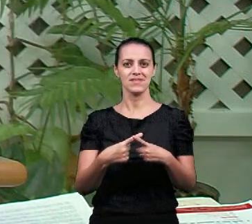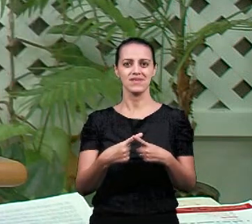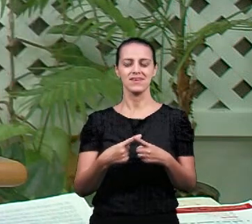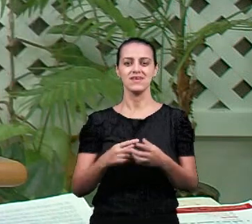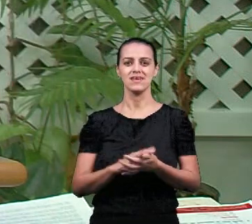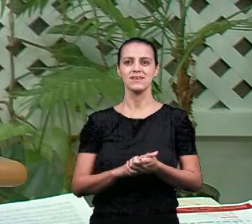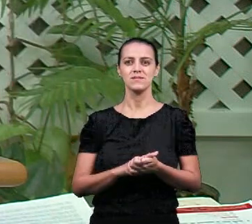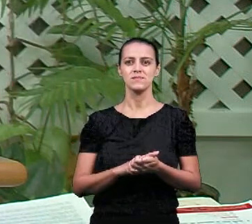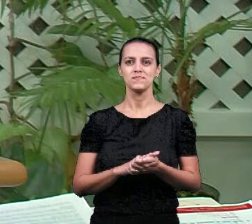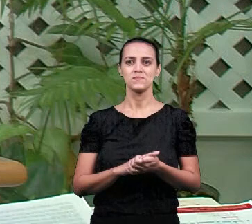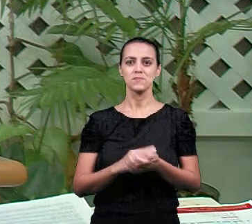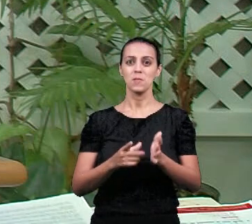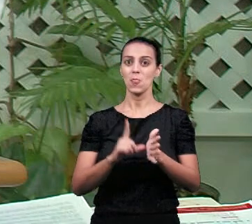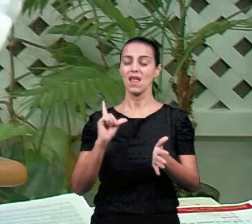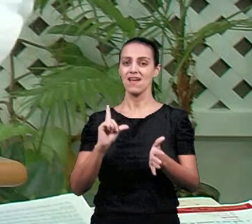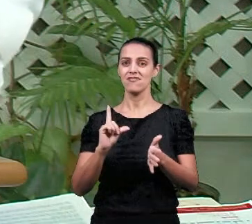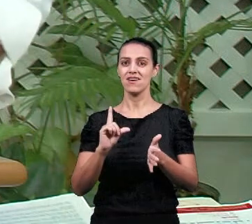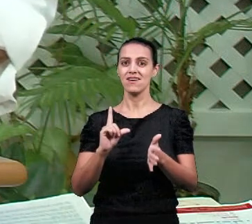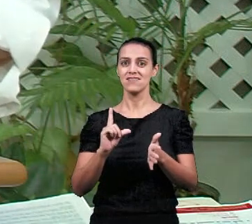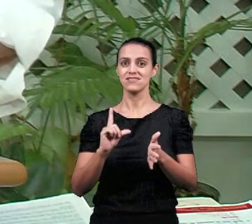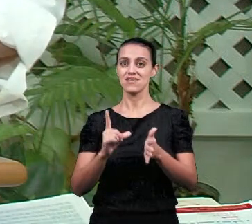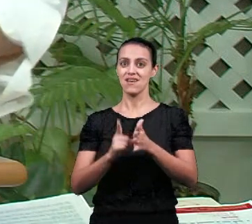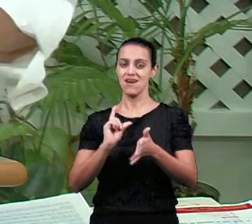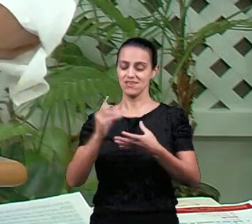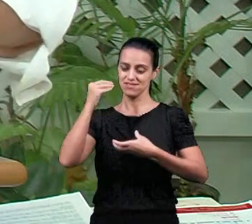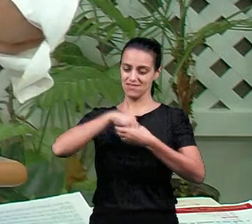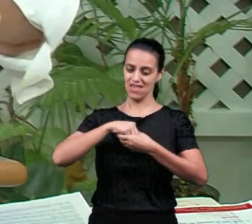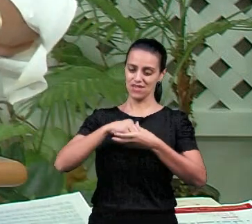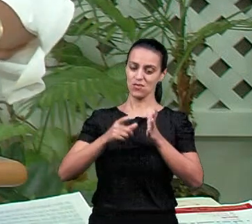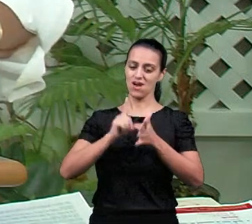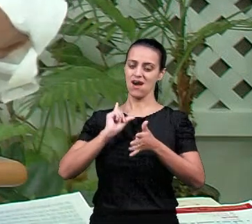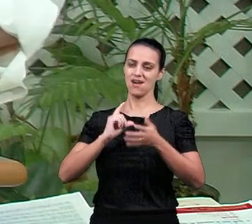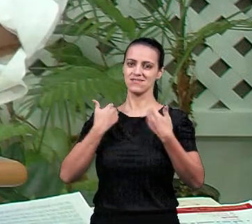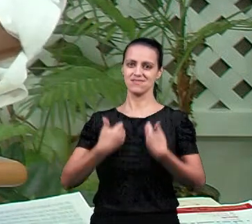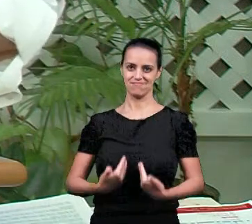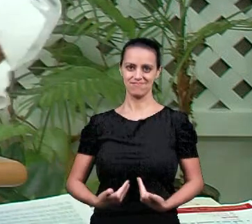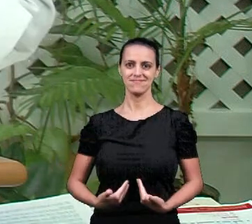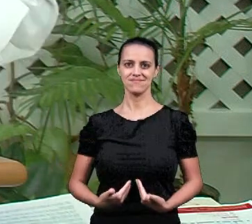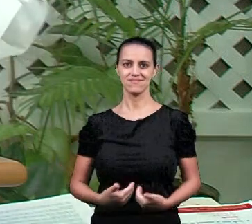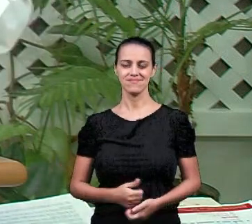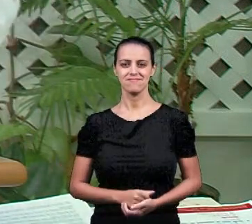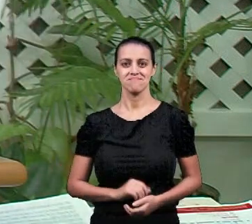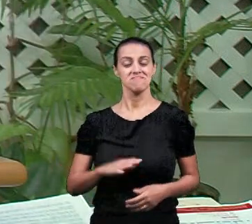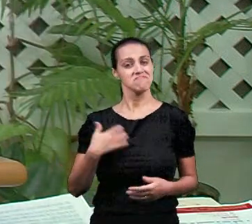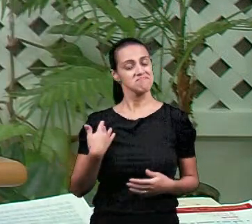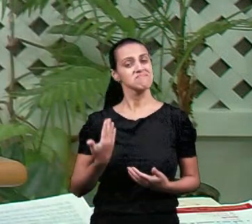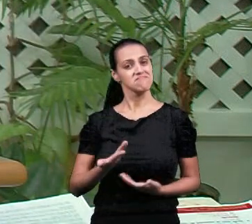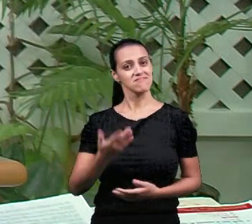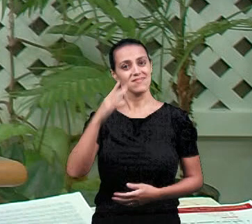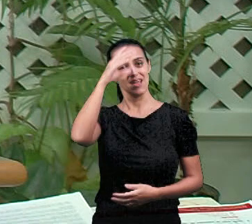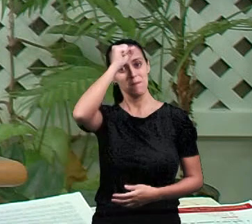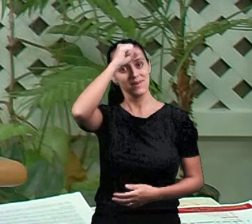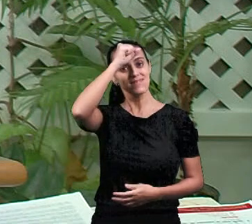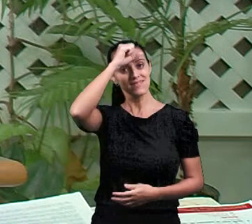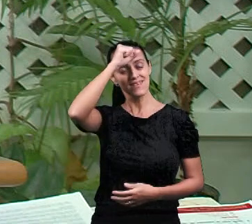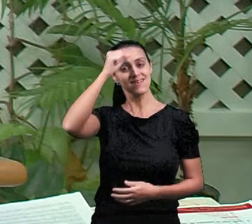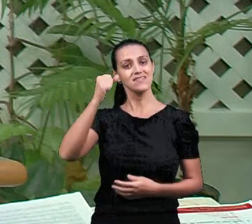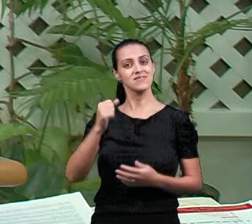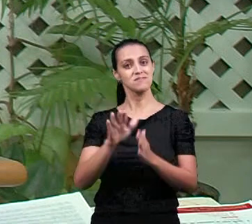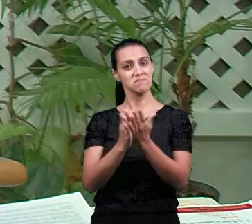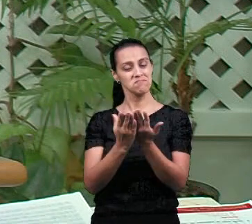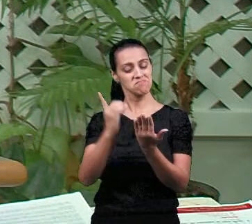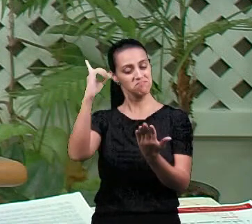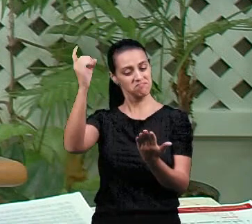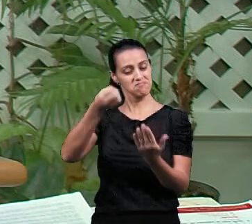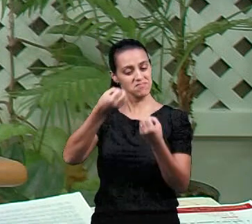anticipe la guérison physique. Ainsi, mes frères, nous sommes en train d'apprendre chaque fois plus avec la